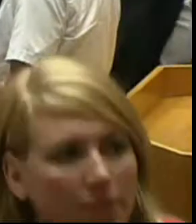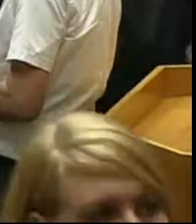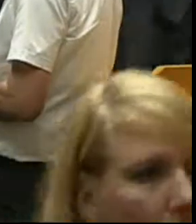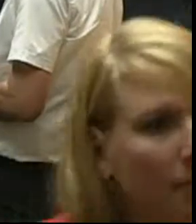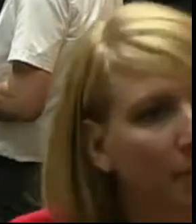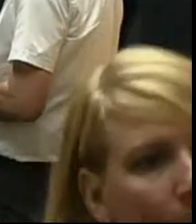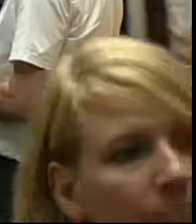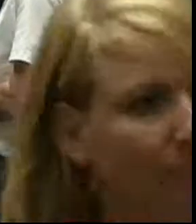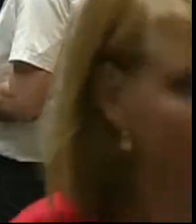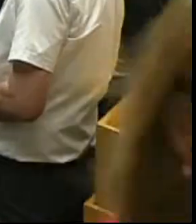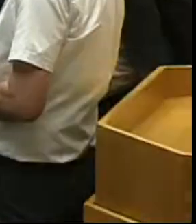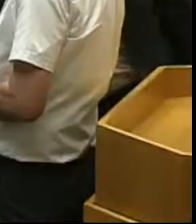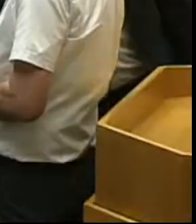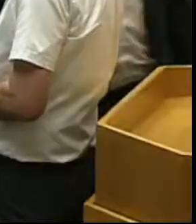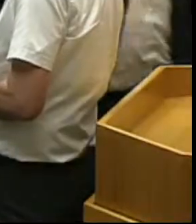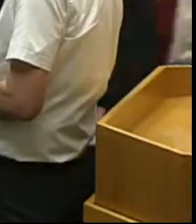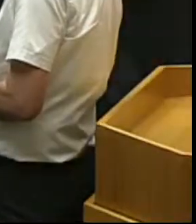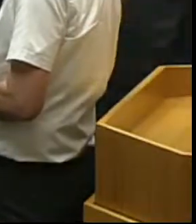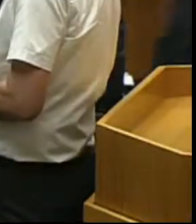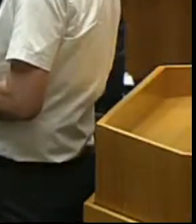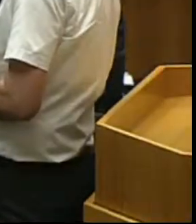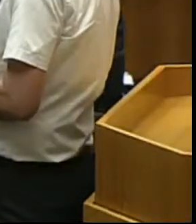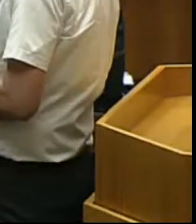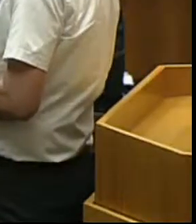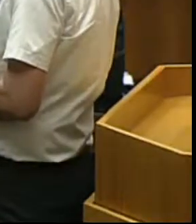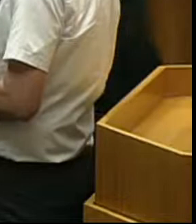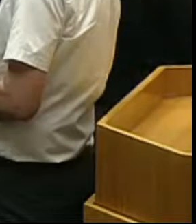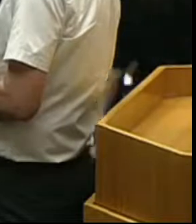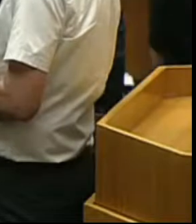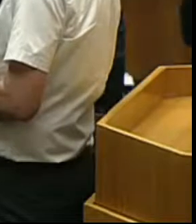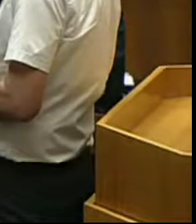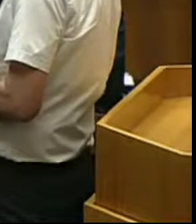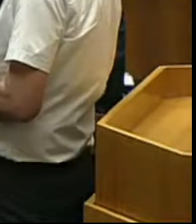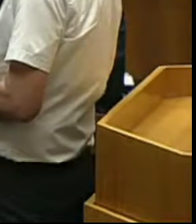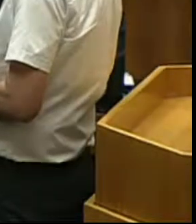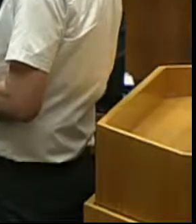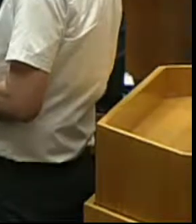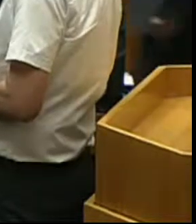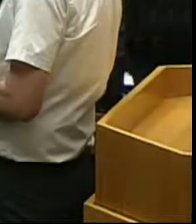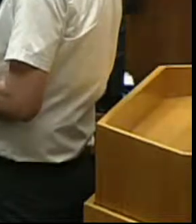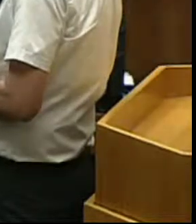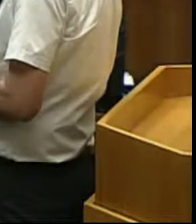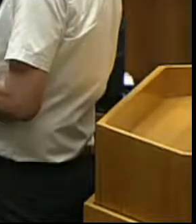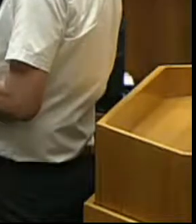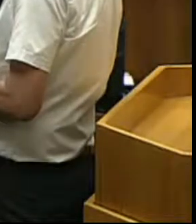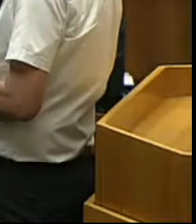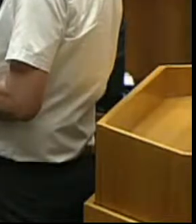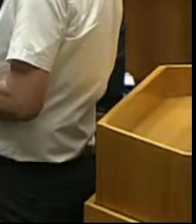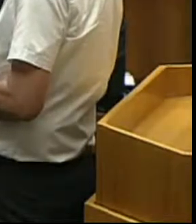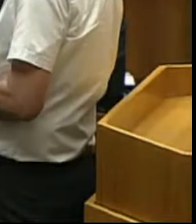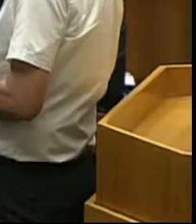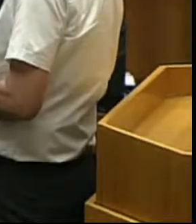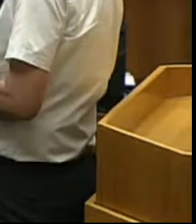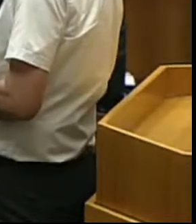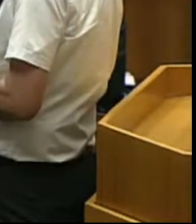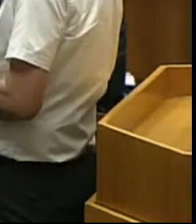Karlsburg, Kassiger, Katzian, Keck, Kickel, Kirchgatterer, Kitzmüller, Knees, Köchel, Kogler, Königsberger, Ludwig, Kopf, Koron,